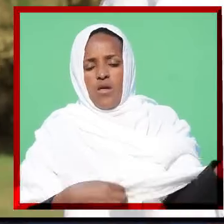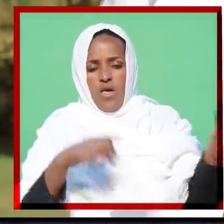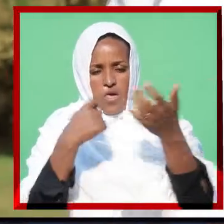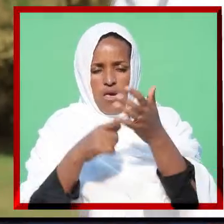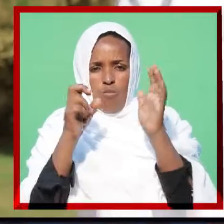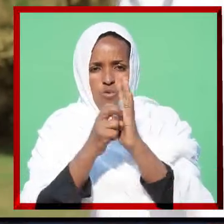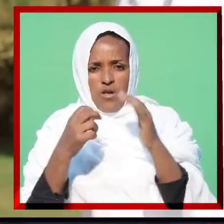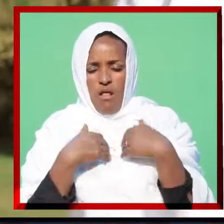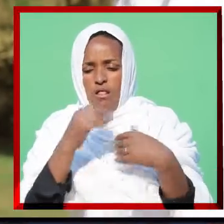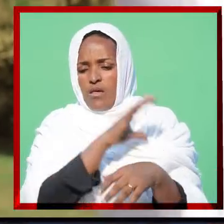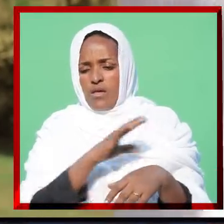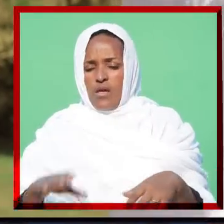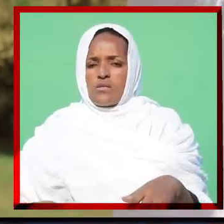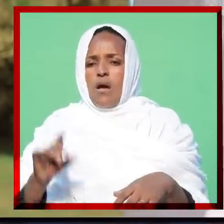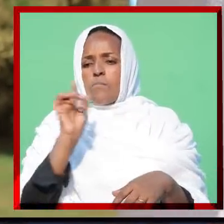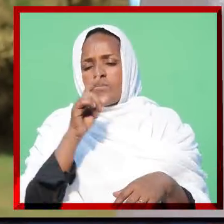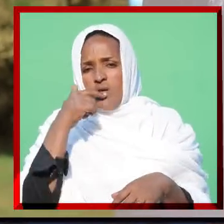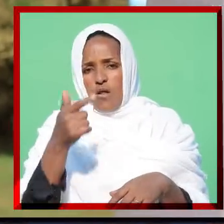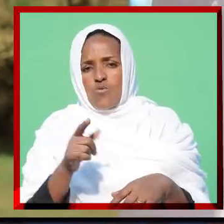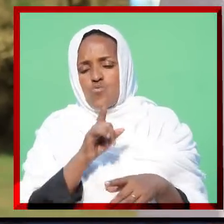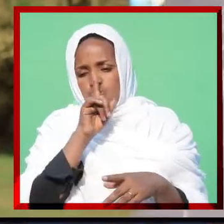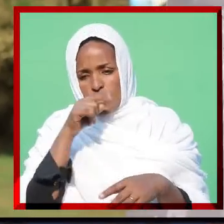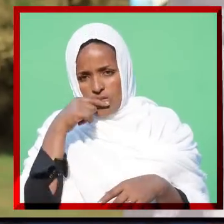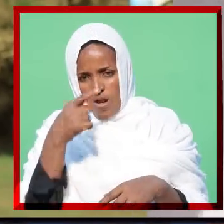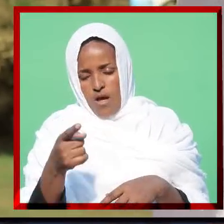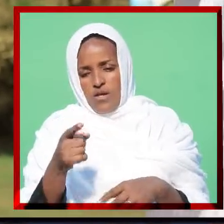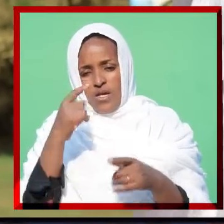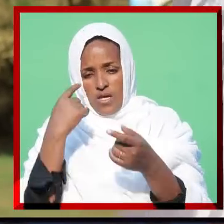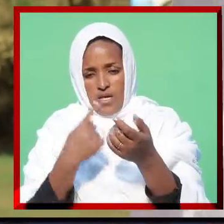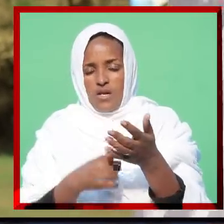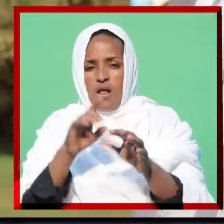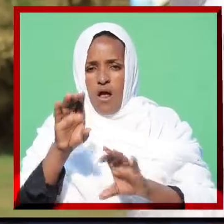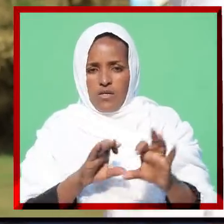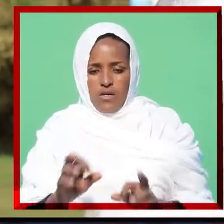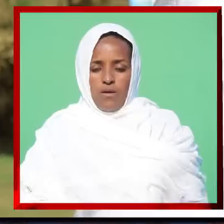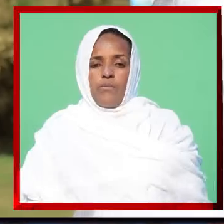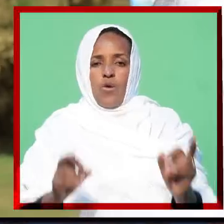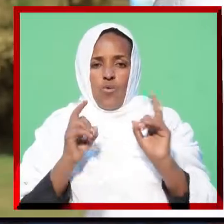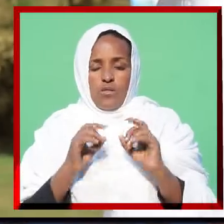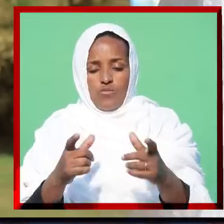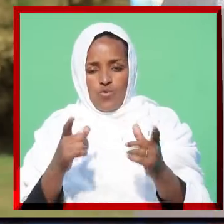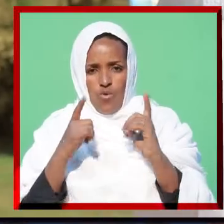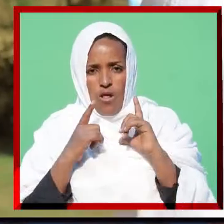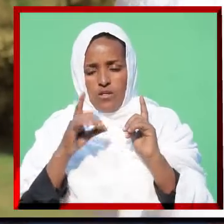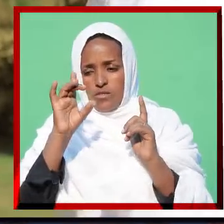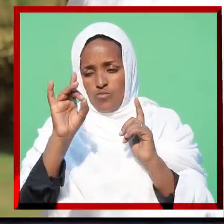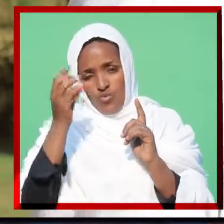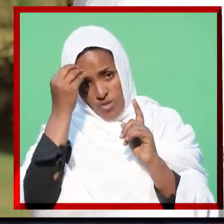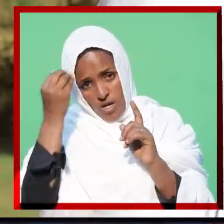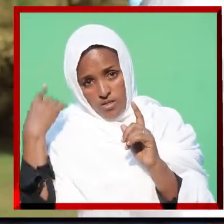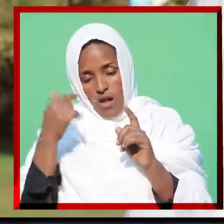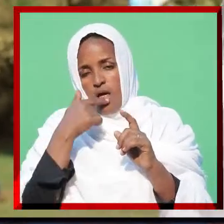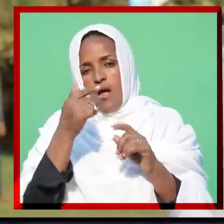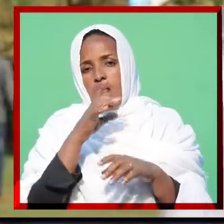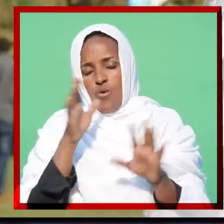አለ። ጌታ ምን አለው? እውነት ተናገር። ይሄን አድር በህይወትም ትኖራለህ። ስምንቱን ረስተሃል